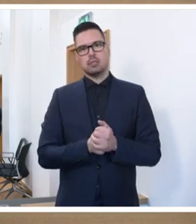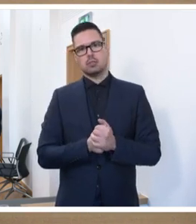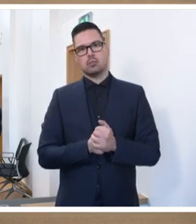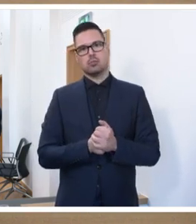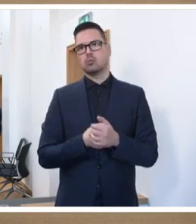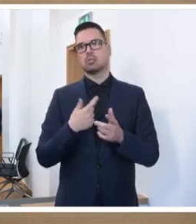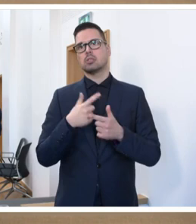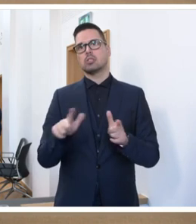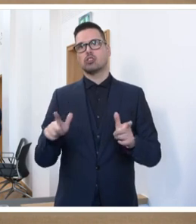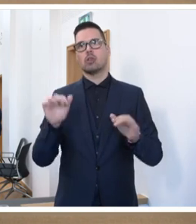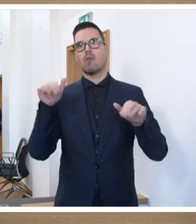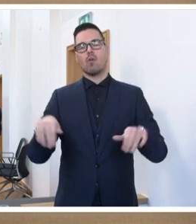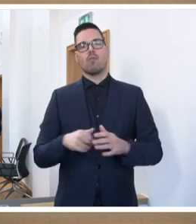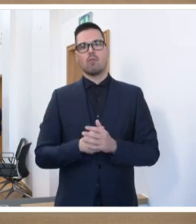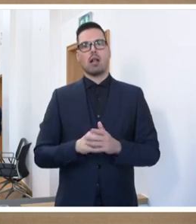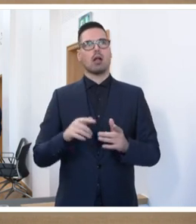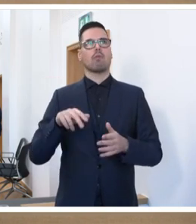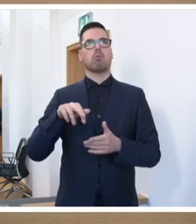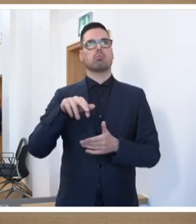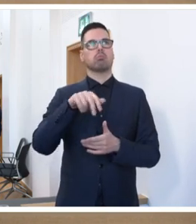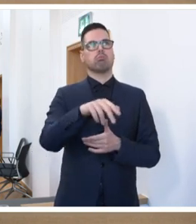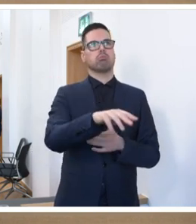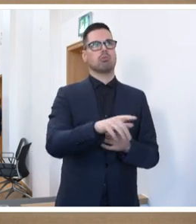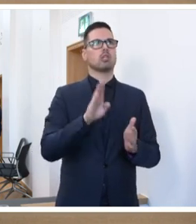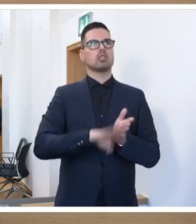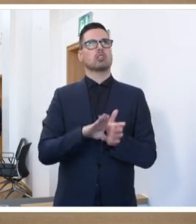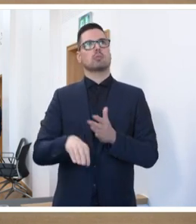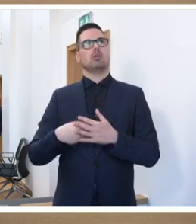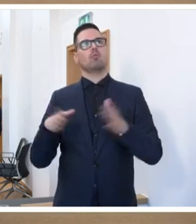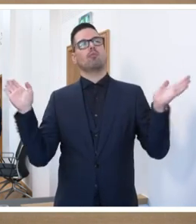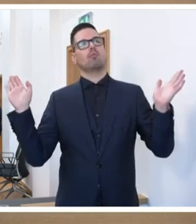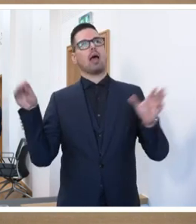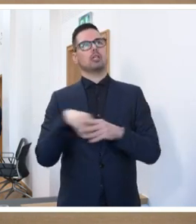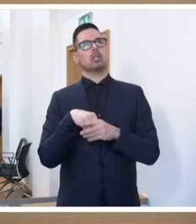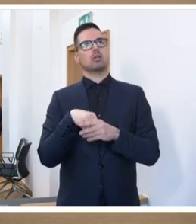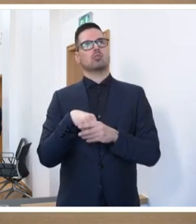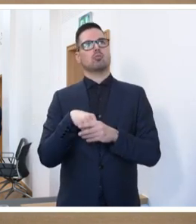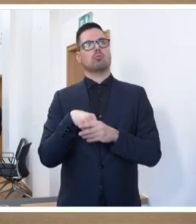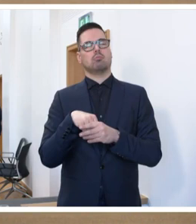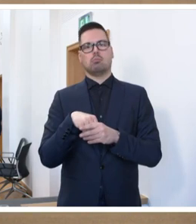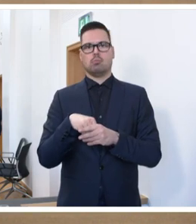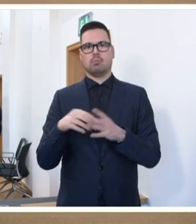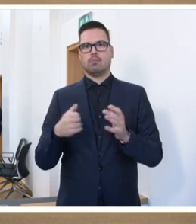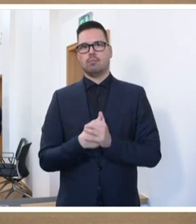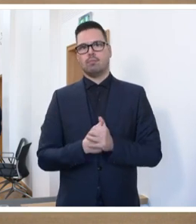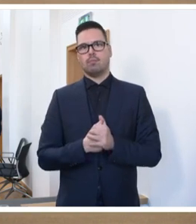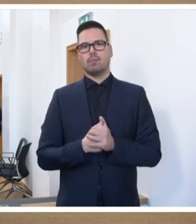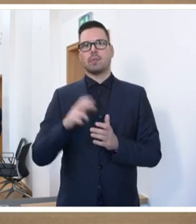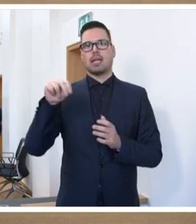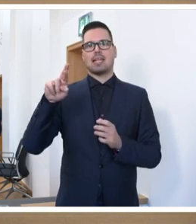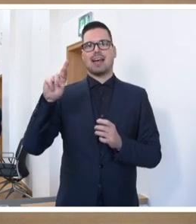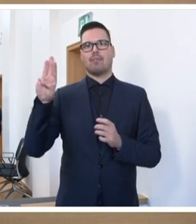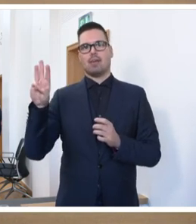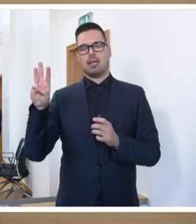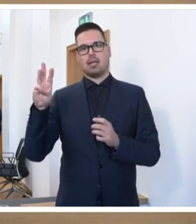diese Vorfälle so hinweggehen und das einfach mit einer diskriminierungsfreien Integrationsarbeit abtun. Der NRW-Innenminister